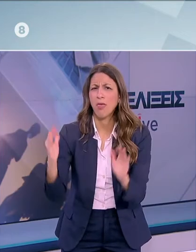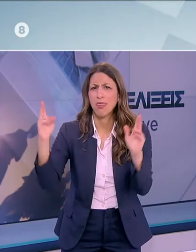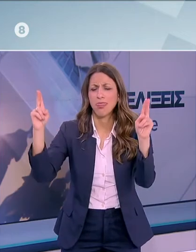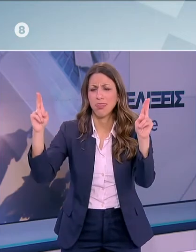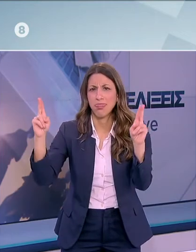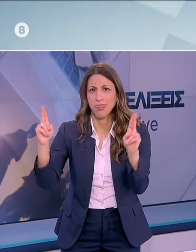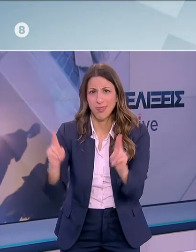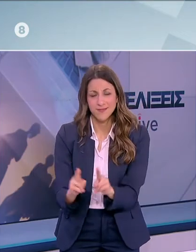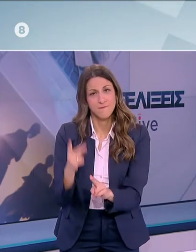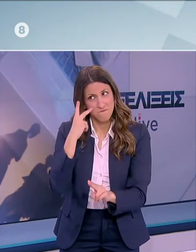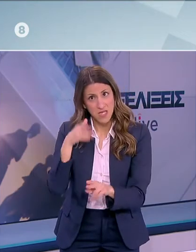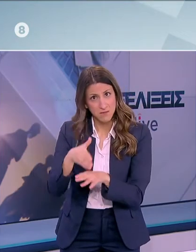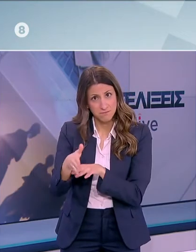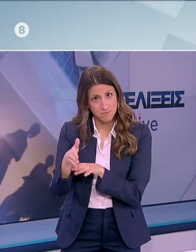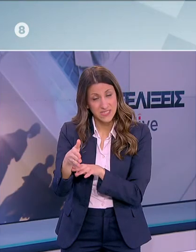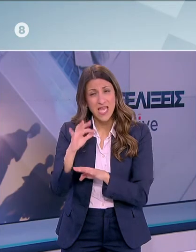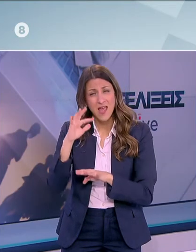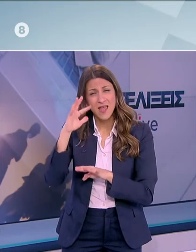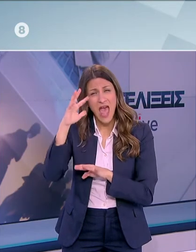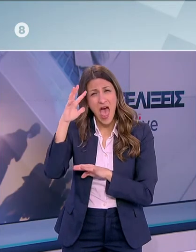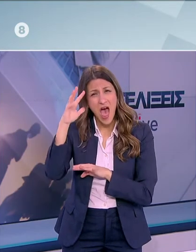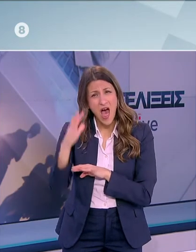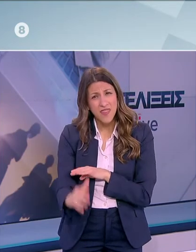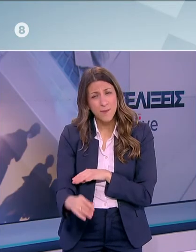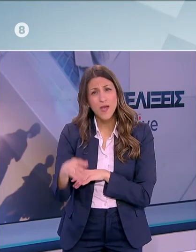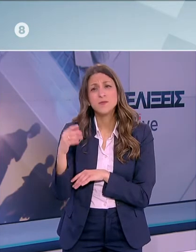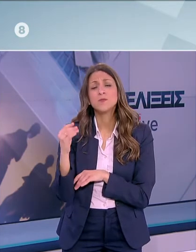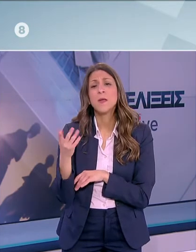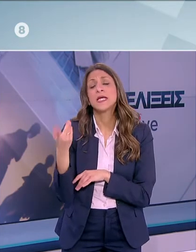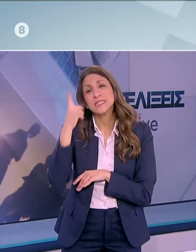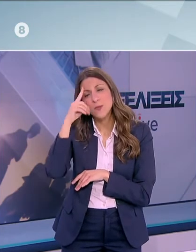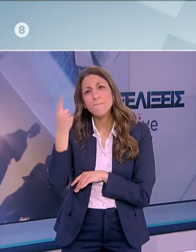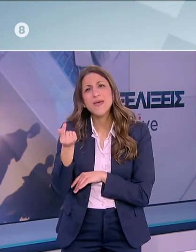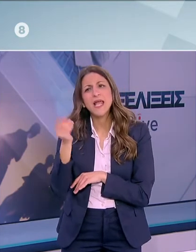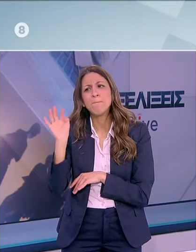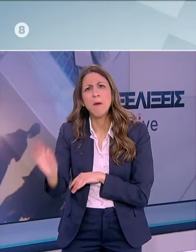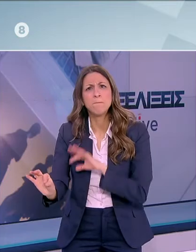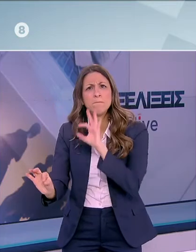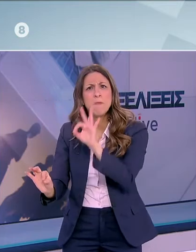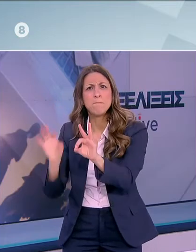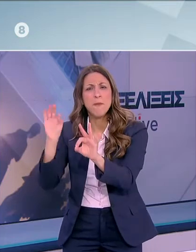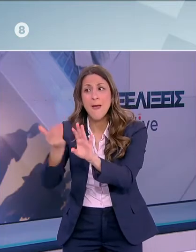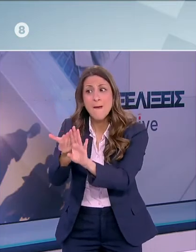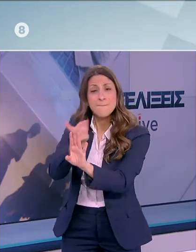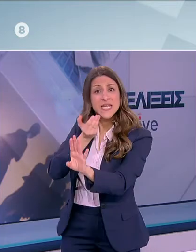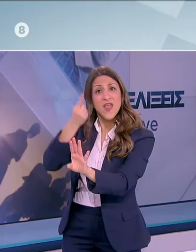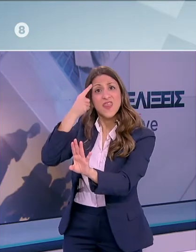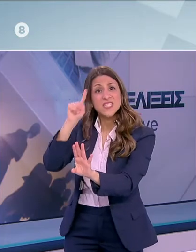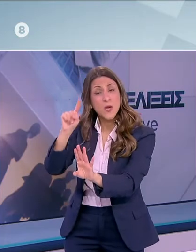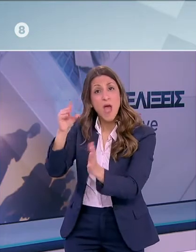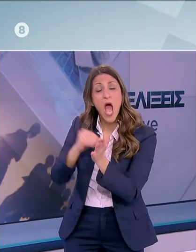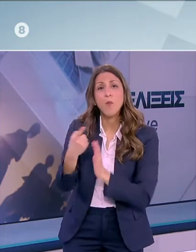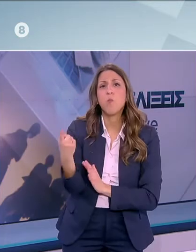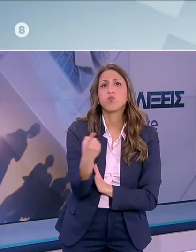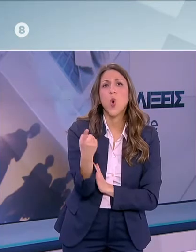Μεταξύ των δεδομένων, υπάρχει καθημερινά ο συνολικός αριθμός των ορφανών κρουσμάτων. Δεν υπάρχει όμως το ποσοστό από τα νέα επιβεβαιωμένα